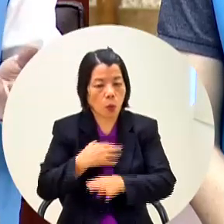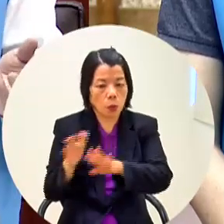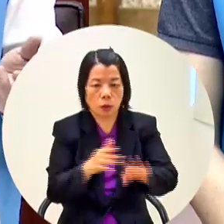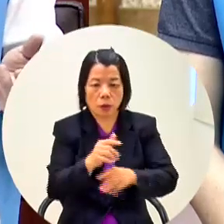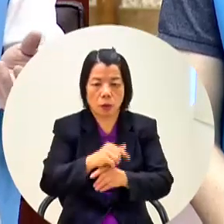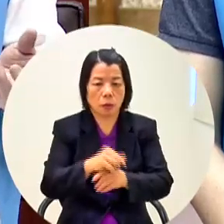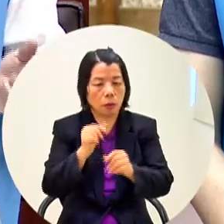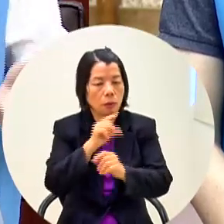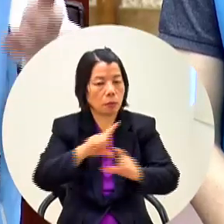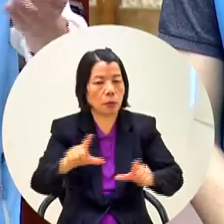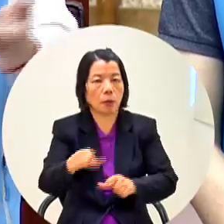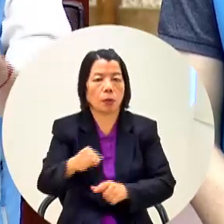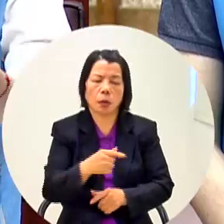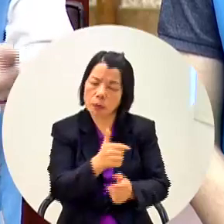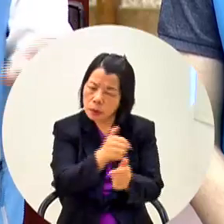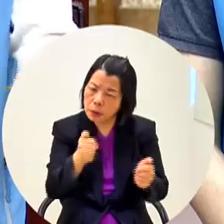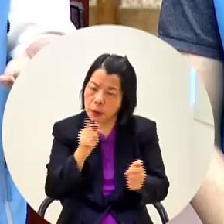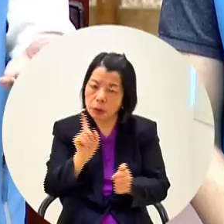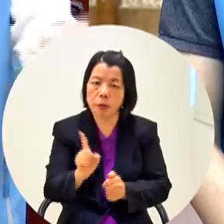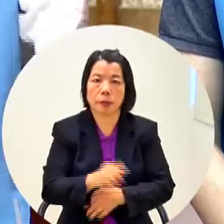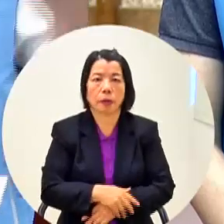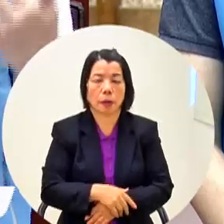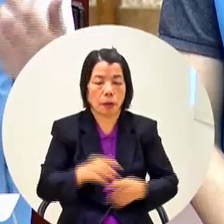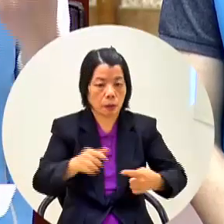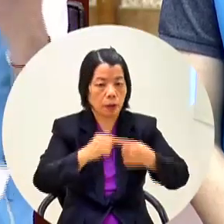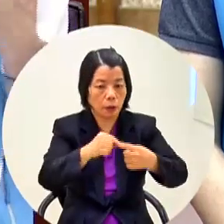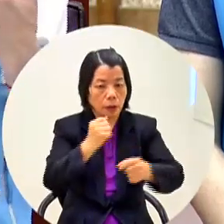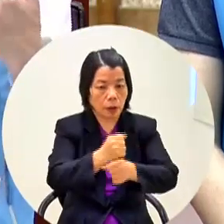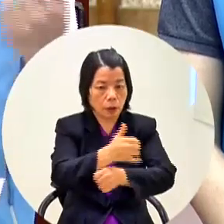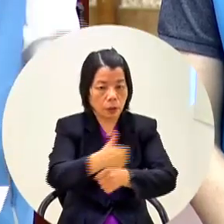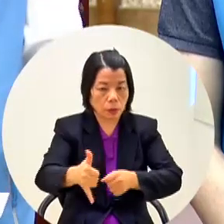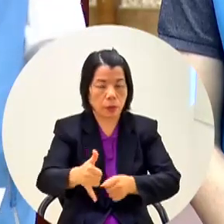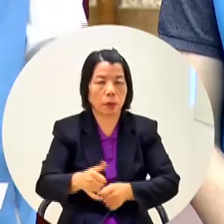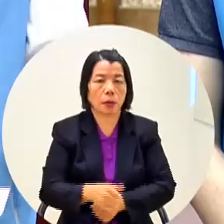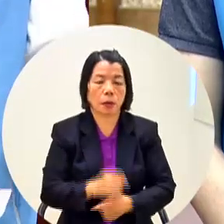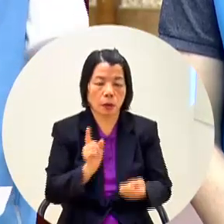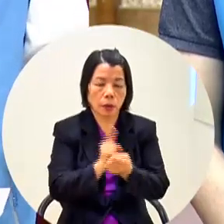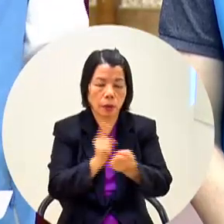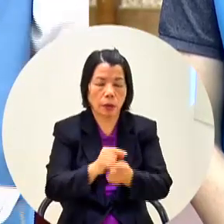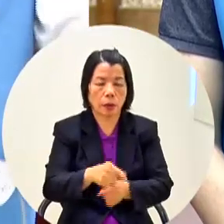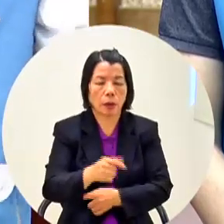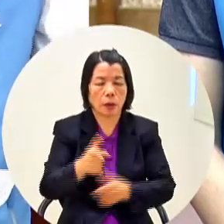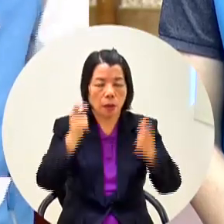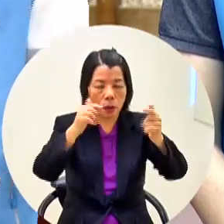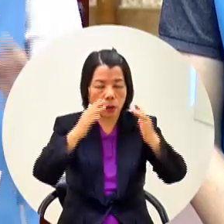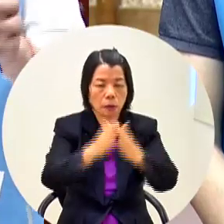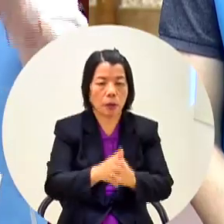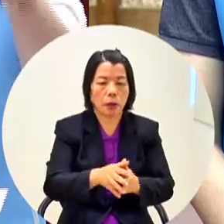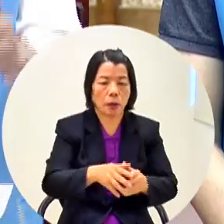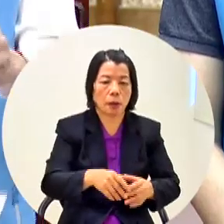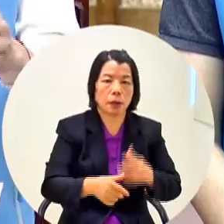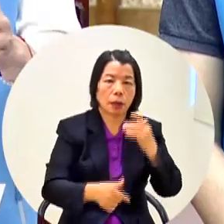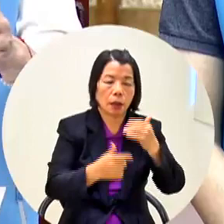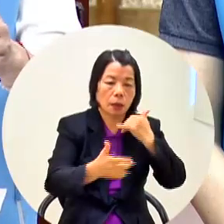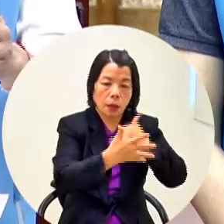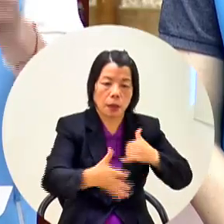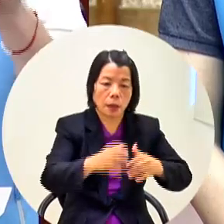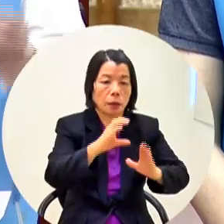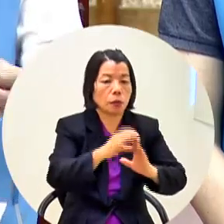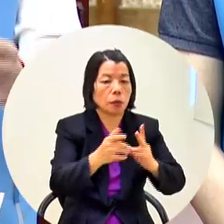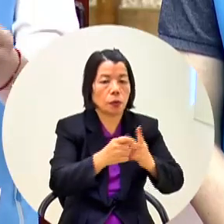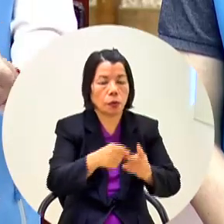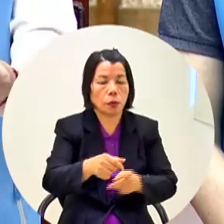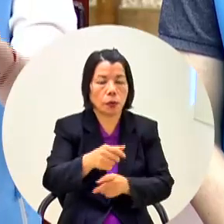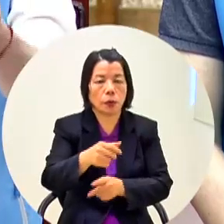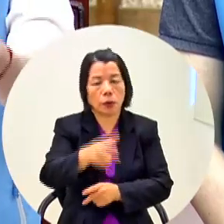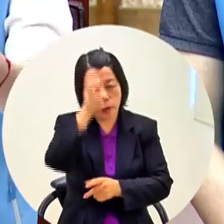么感谢他们，我们是不是第一线的人员加上市府的海洋局、警察局，这些总共加起来，第一阶段